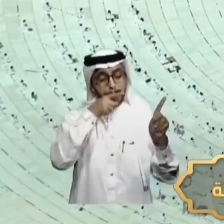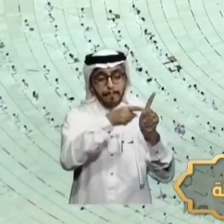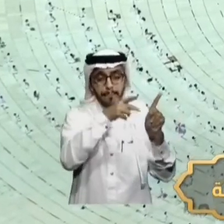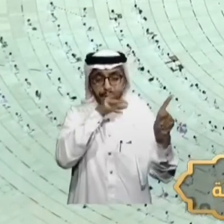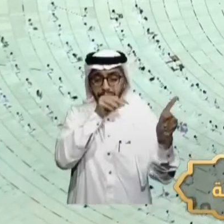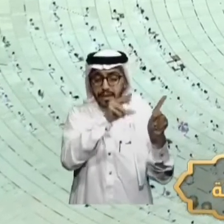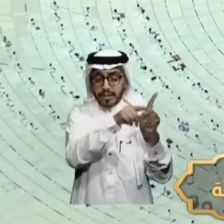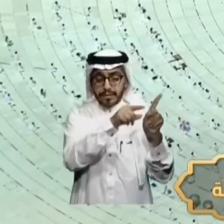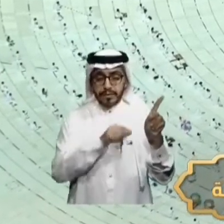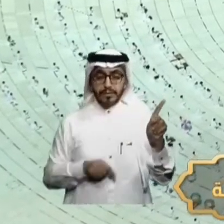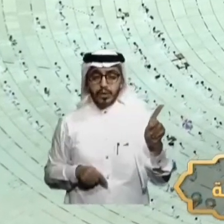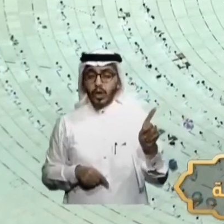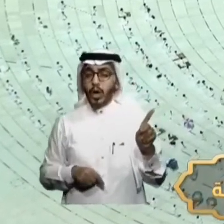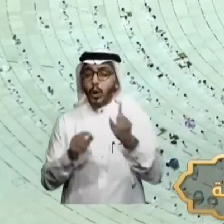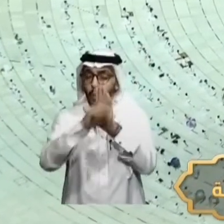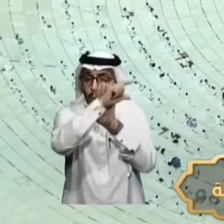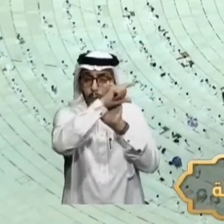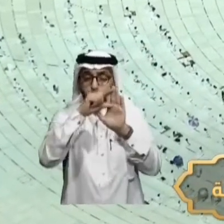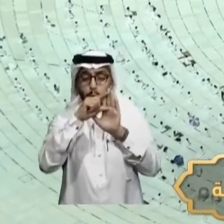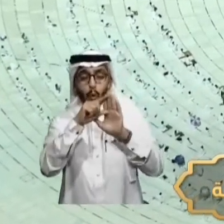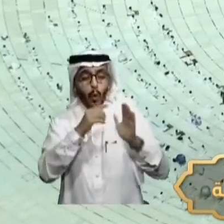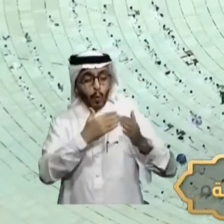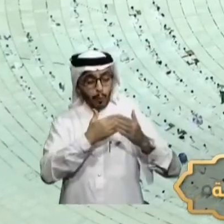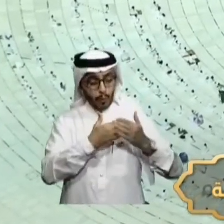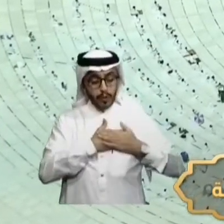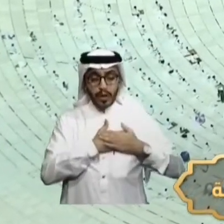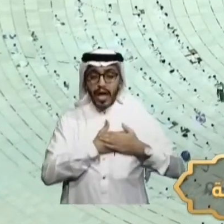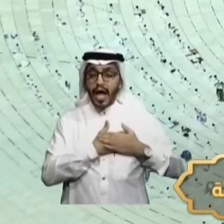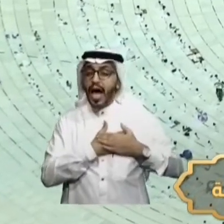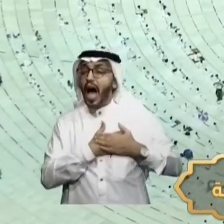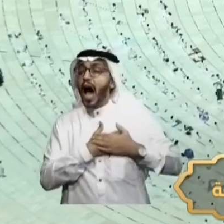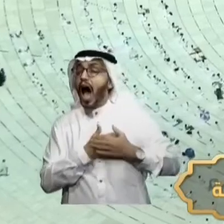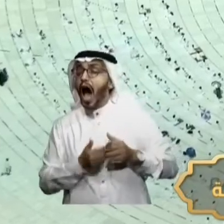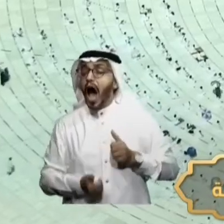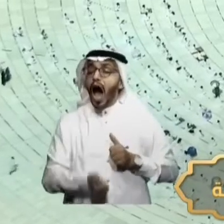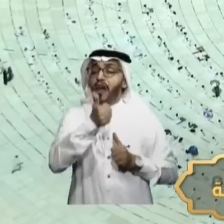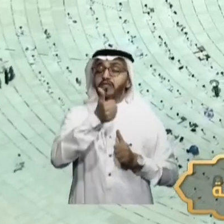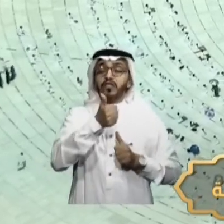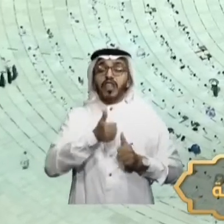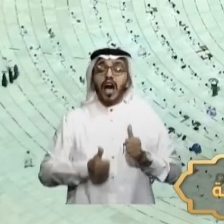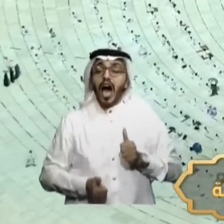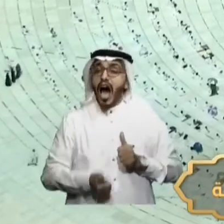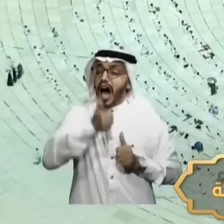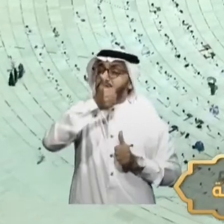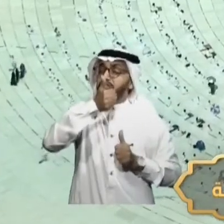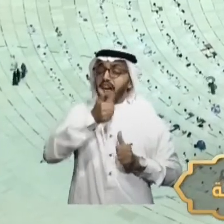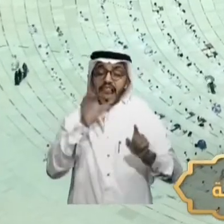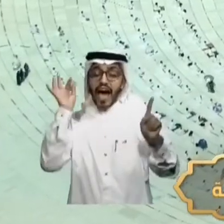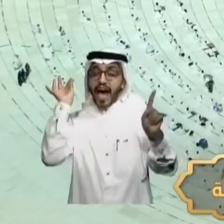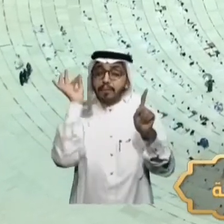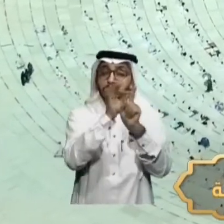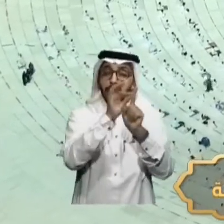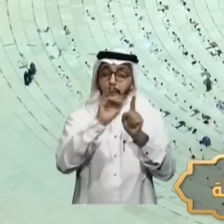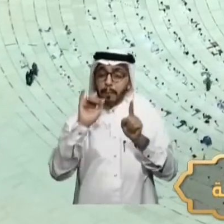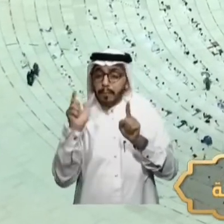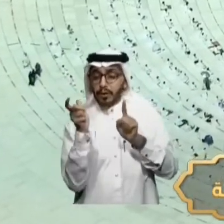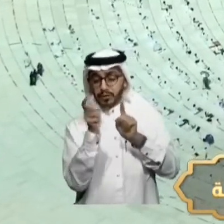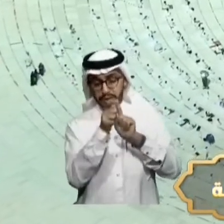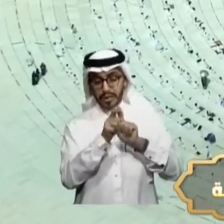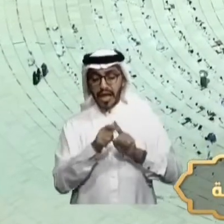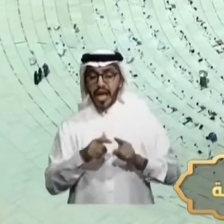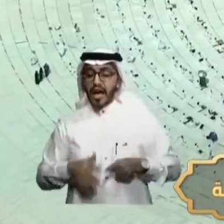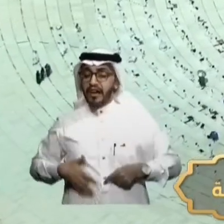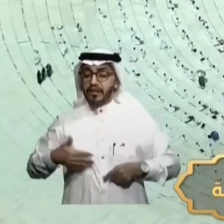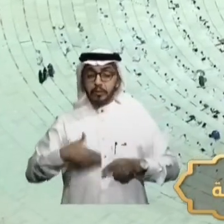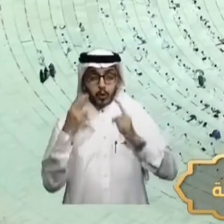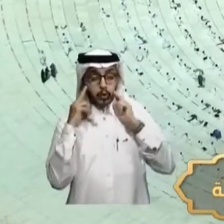عليه وسلم، فهو عنوان محبته التي هي أسمى نبلًا وأشرف غاية من أن تكون